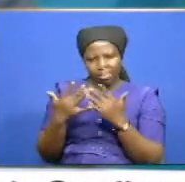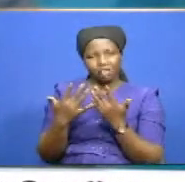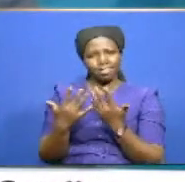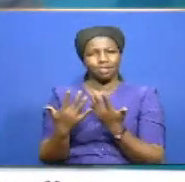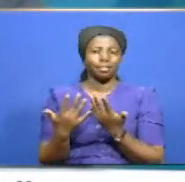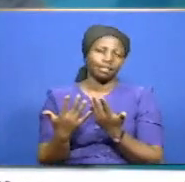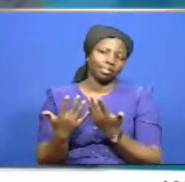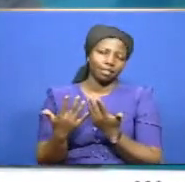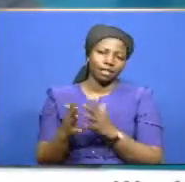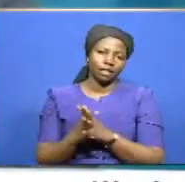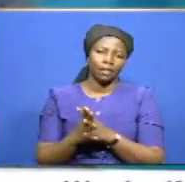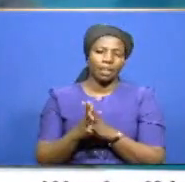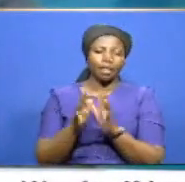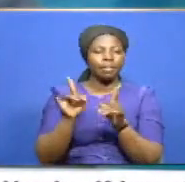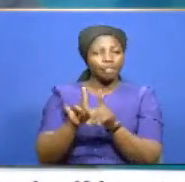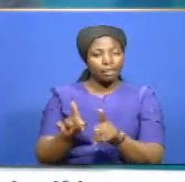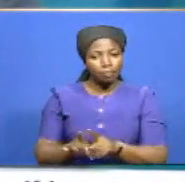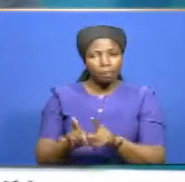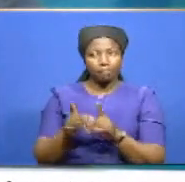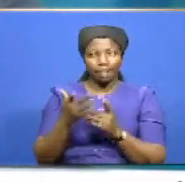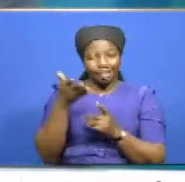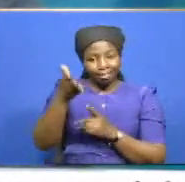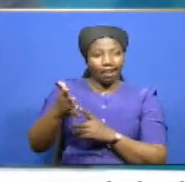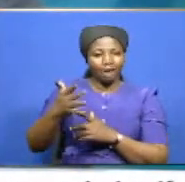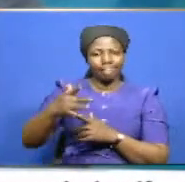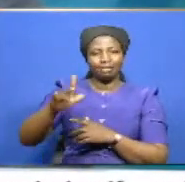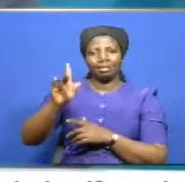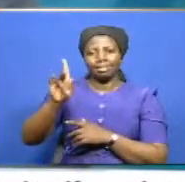Sasa hata mbele ya Kewi unaona kuna